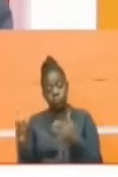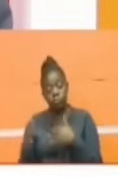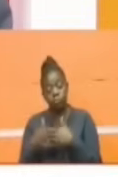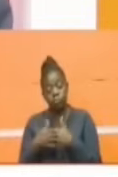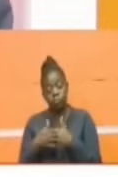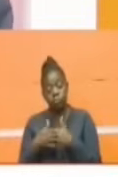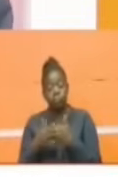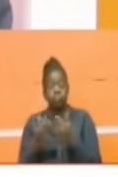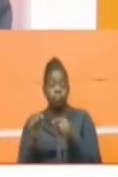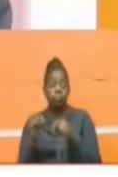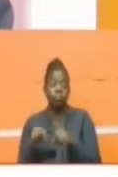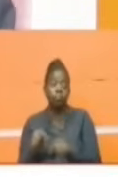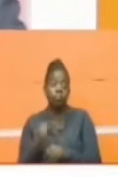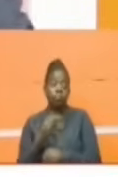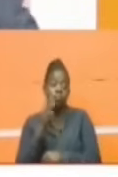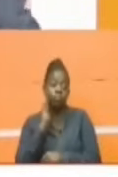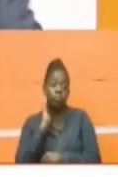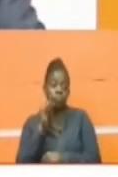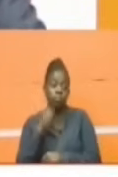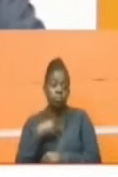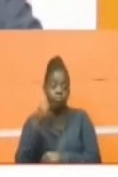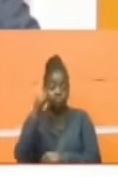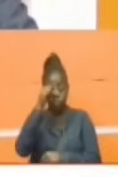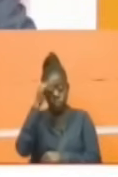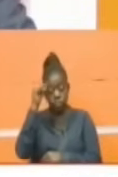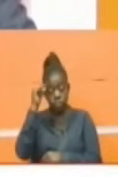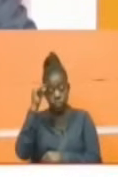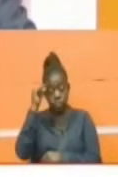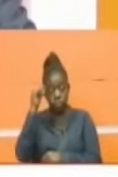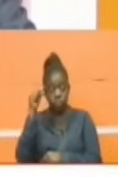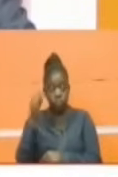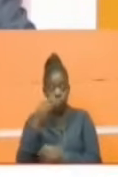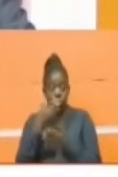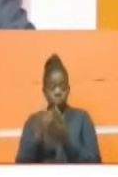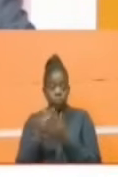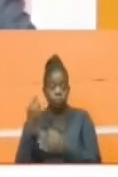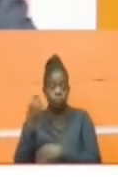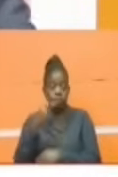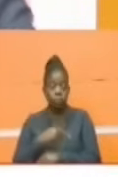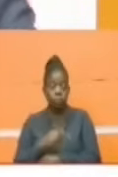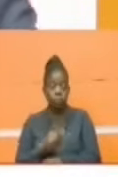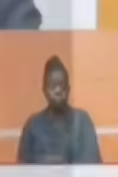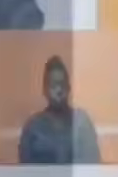wetu gafundi kidolo alero nze kutesa jujira musinemembo mulonji tukwagaliza kirekirungi.